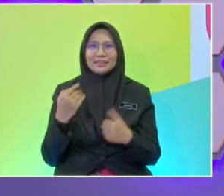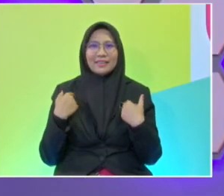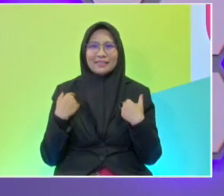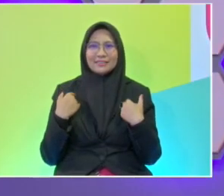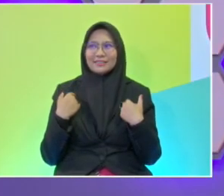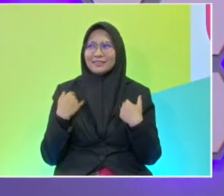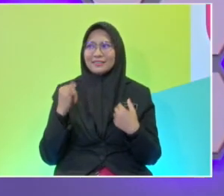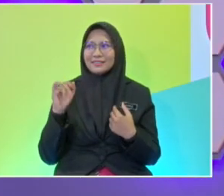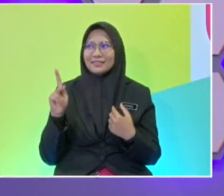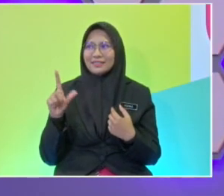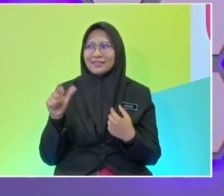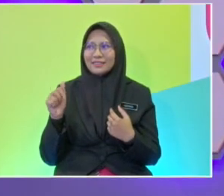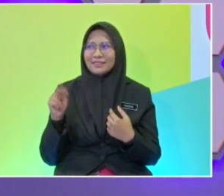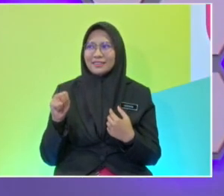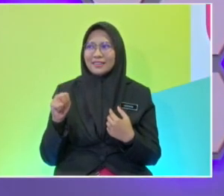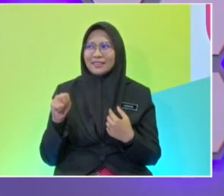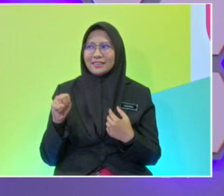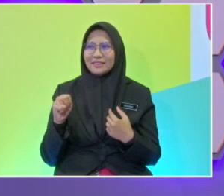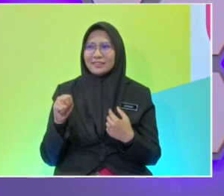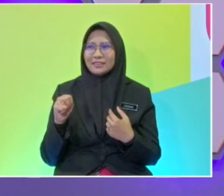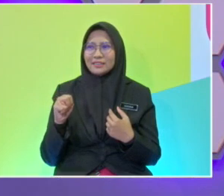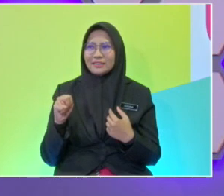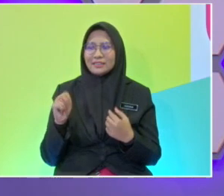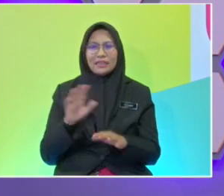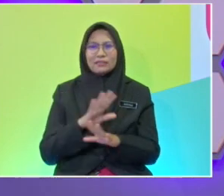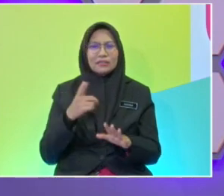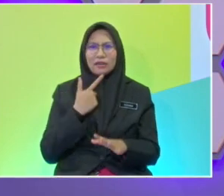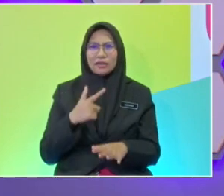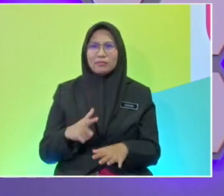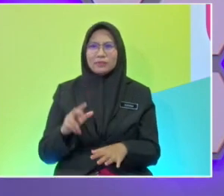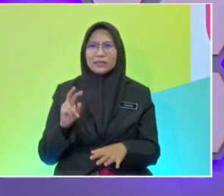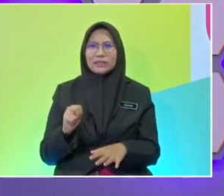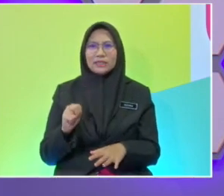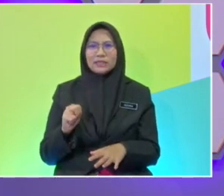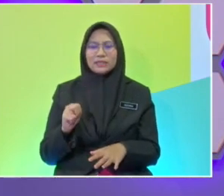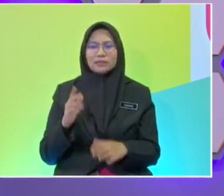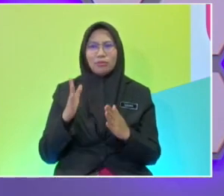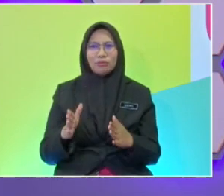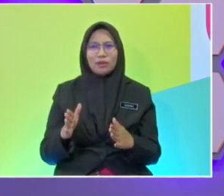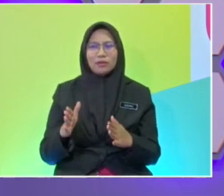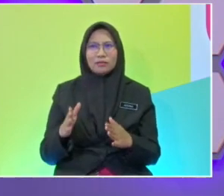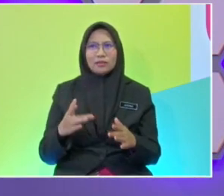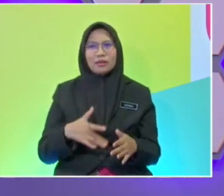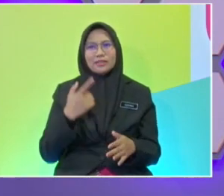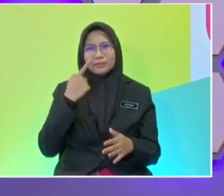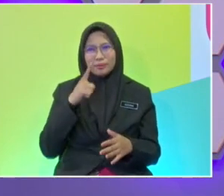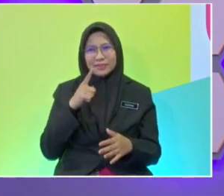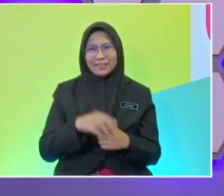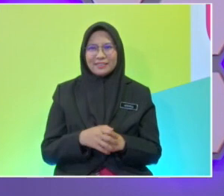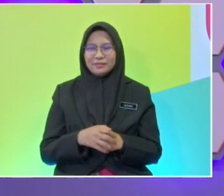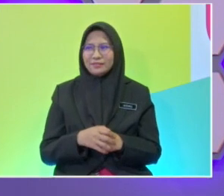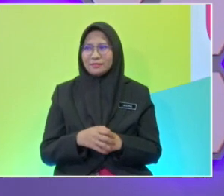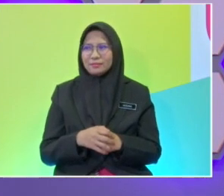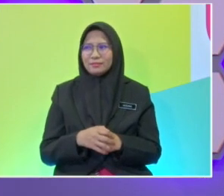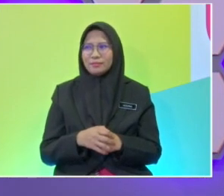Tak Sampai pun sebenarnya 15 orang akan hilang perhatian oke durasi